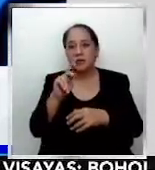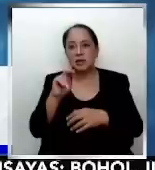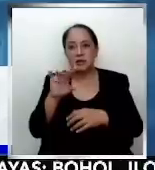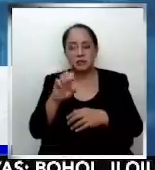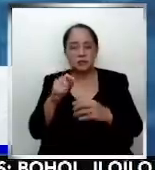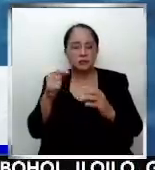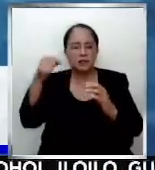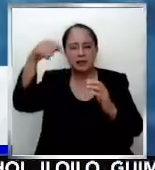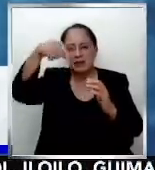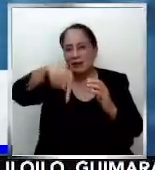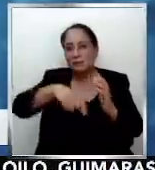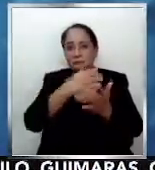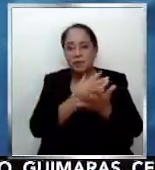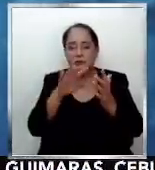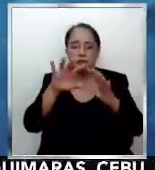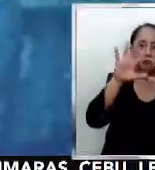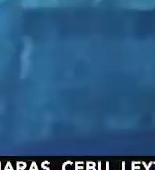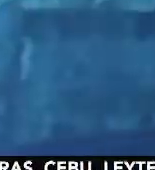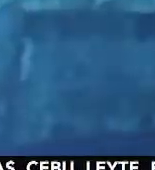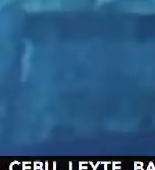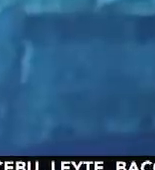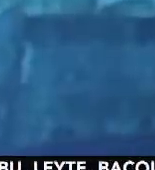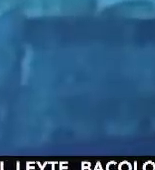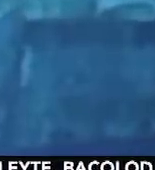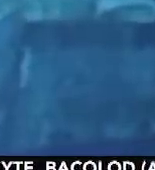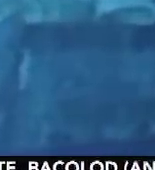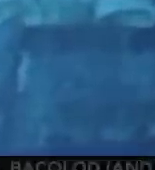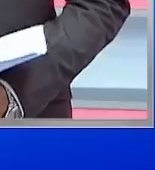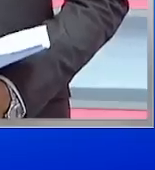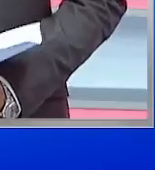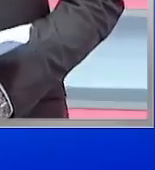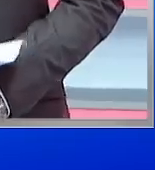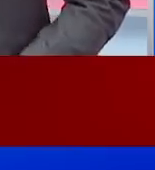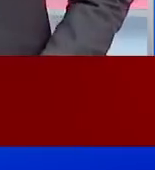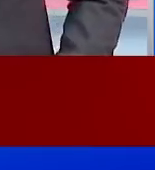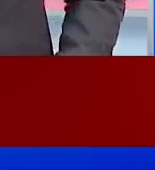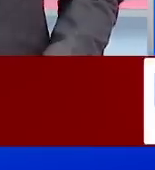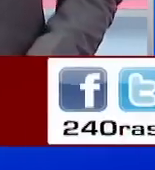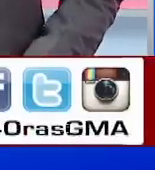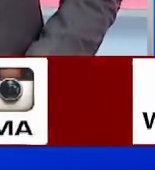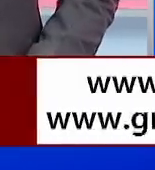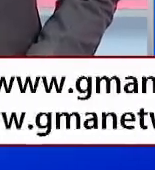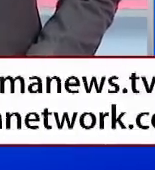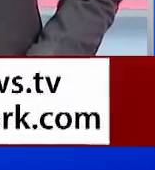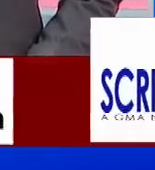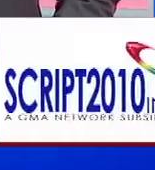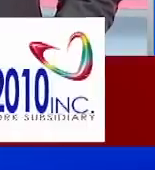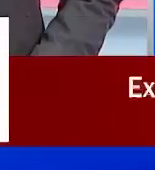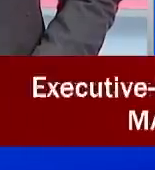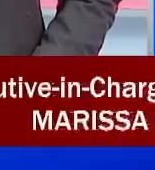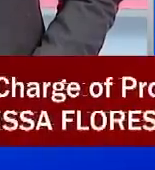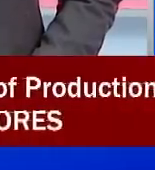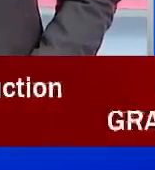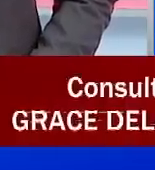mundo. Rafi Tima, Nakatutok, 24 oras. At yan ang mga balita ngayong Lunes. Ako po si Mel